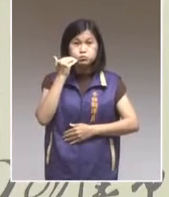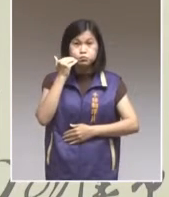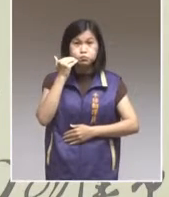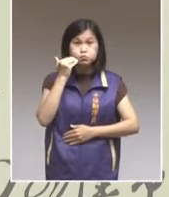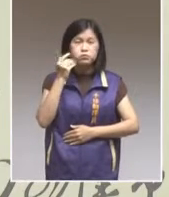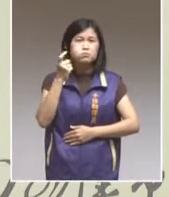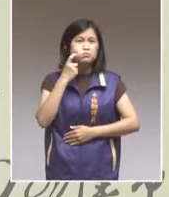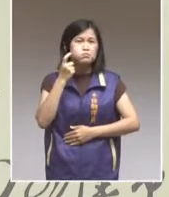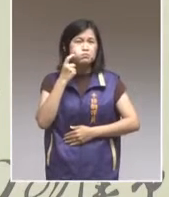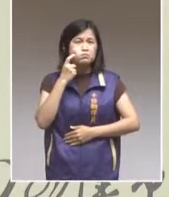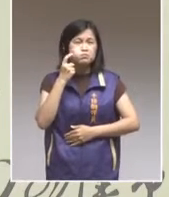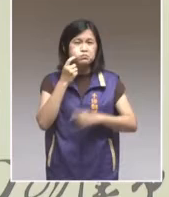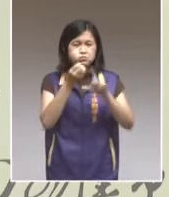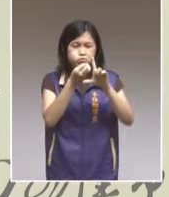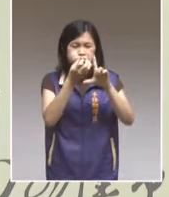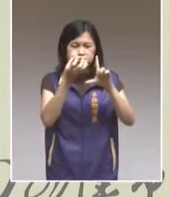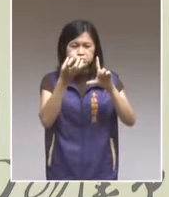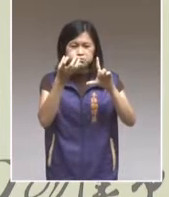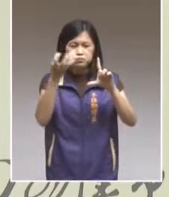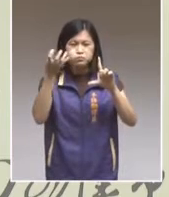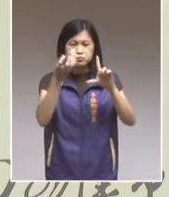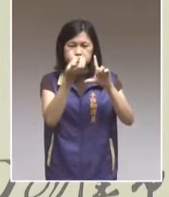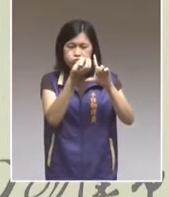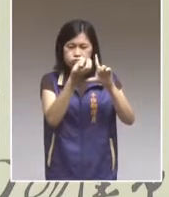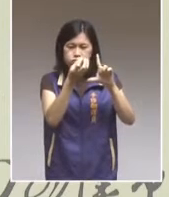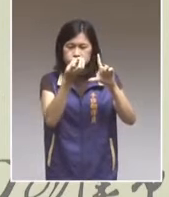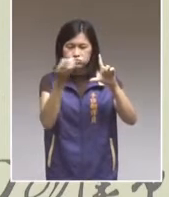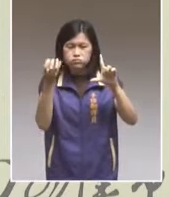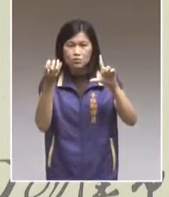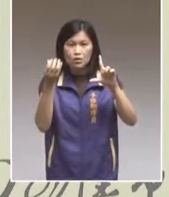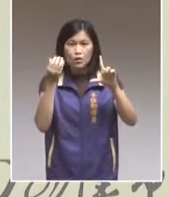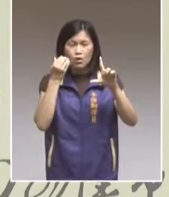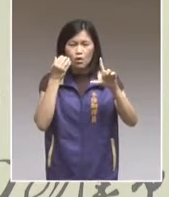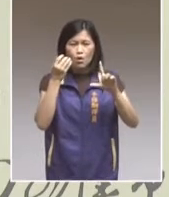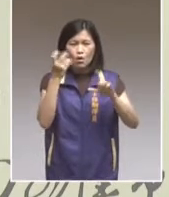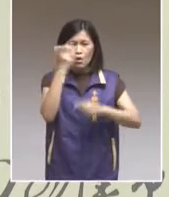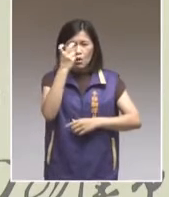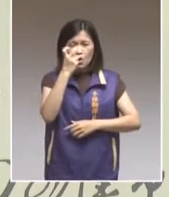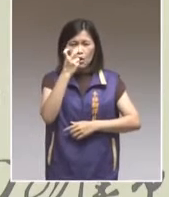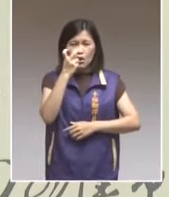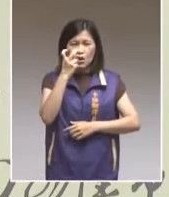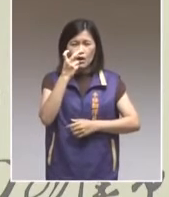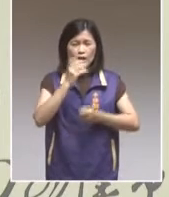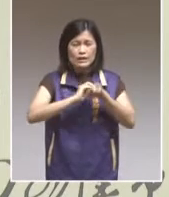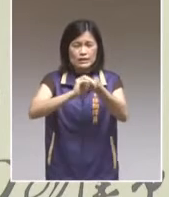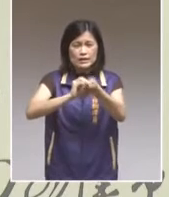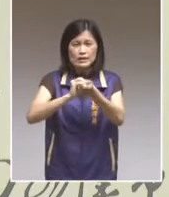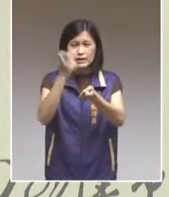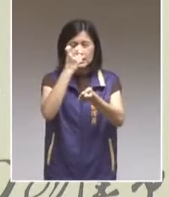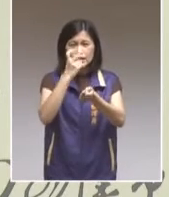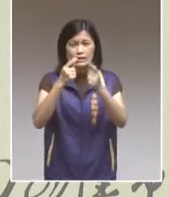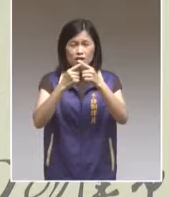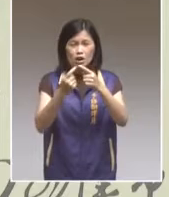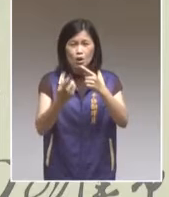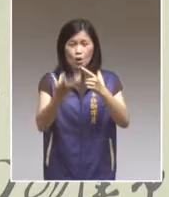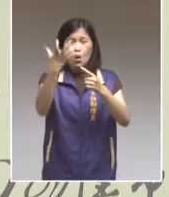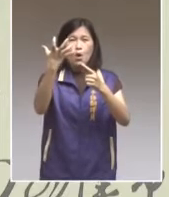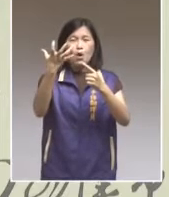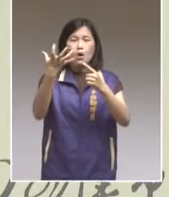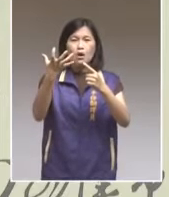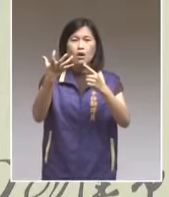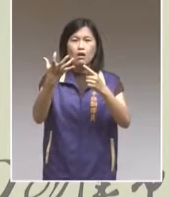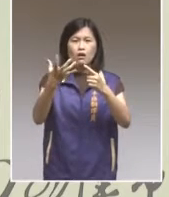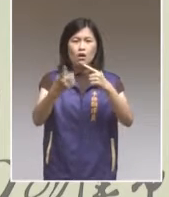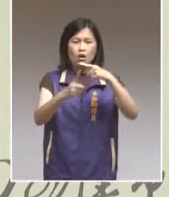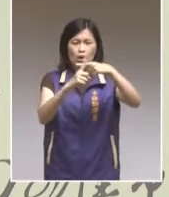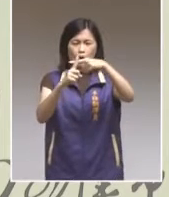繁。哦，但是啊，检验量能增加的时候，就会发现啊，社区里面感染的个案数啊，这个会